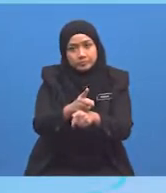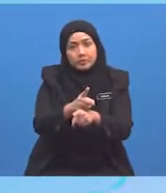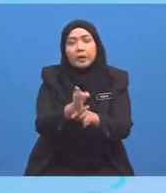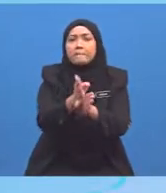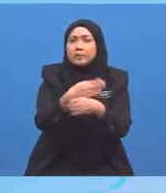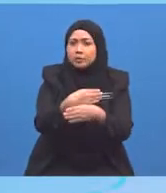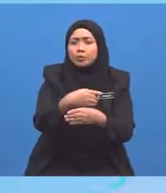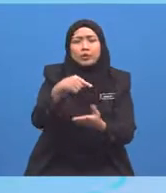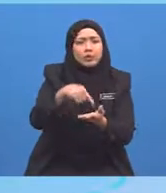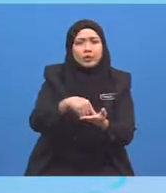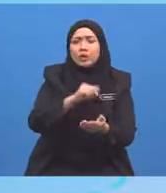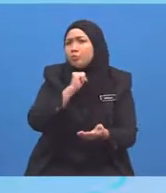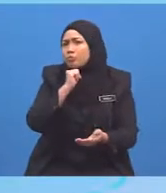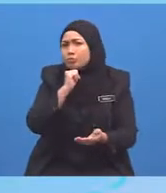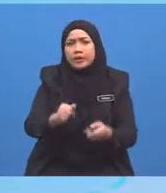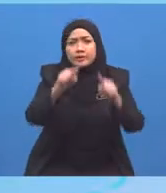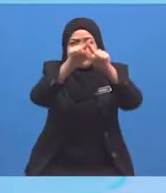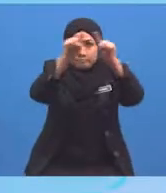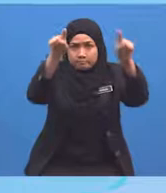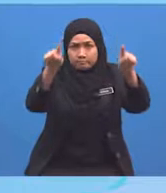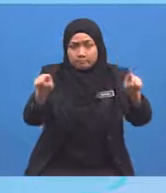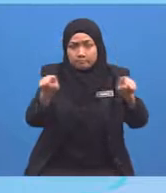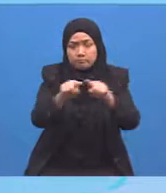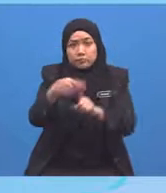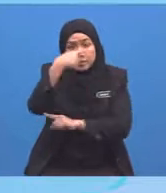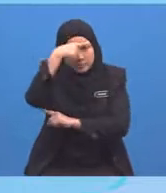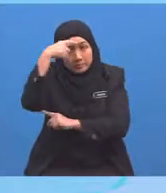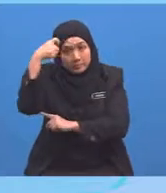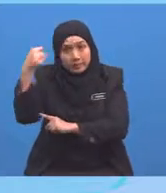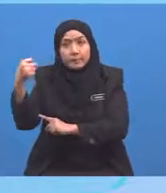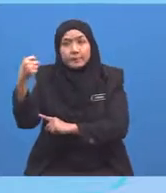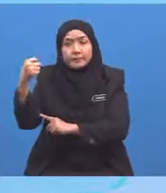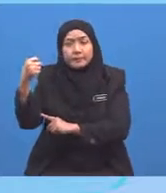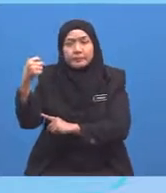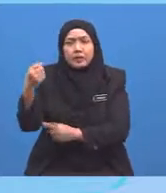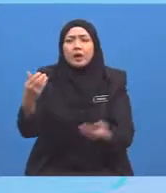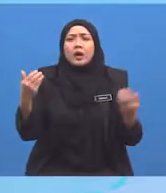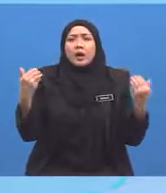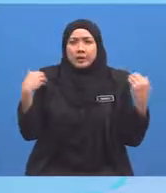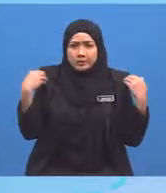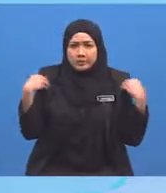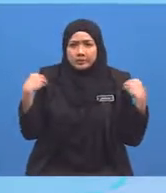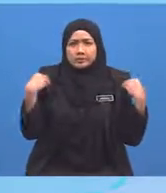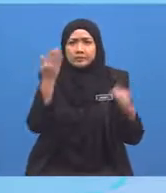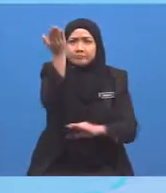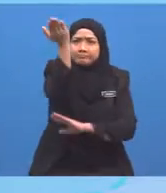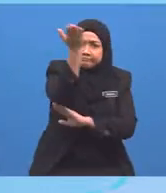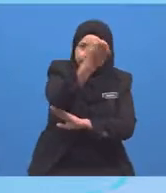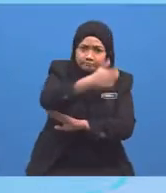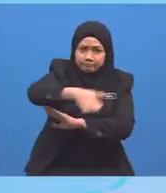ini bukan sejenis poligon kerana ia mempunyai sisi melengkung.